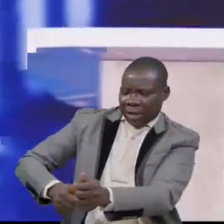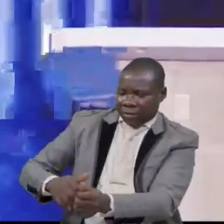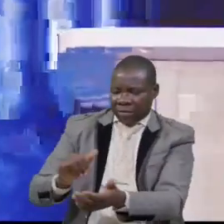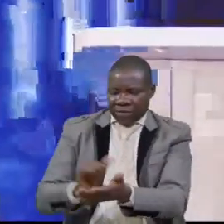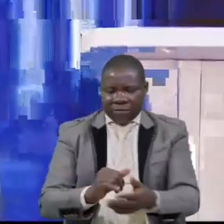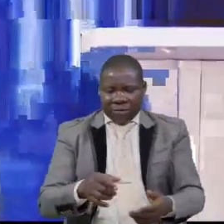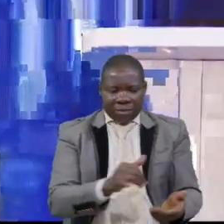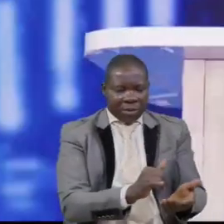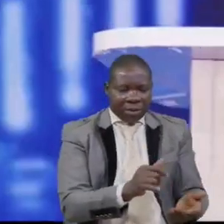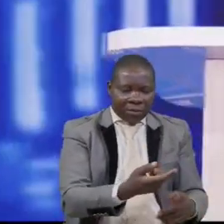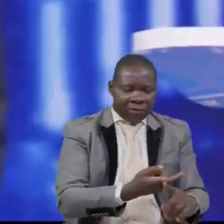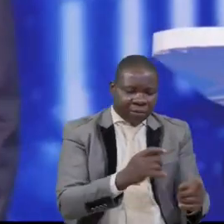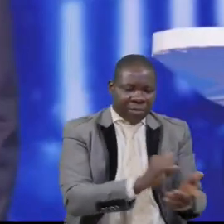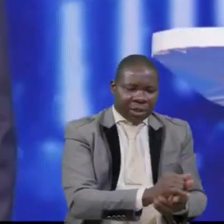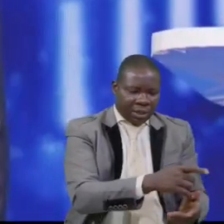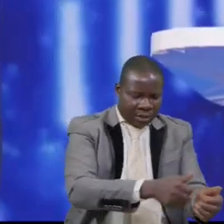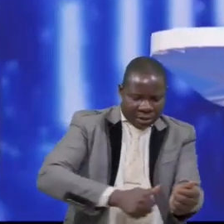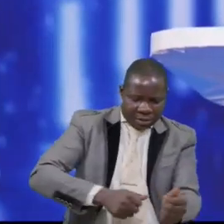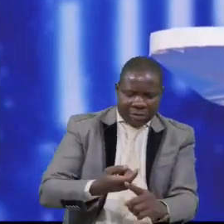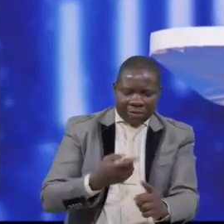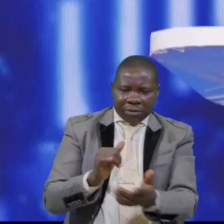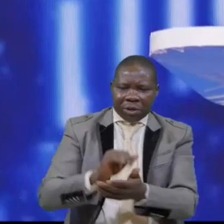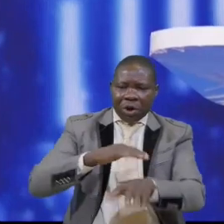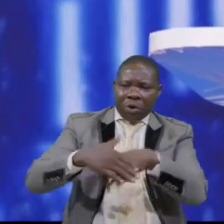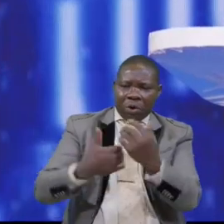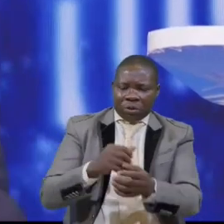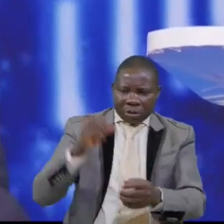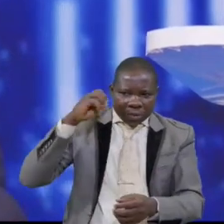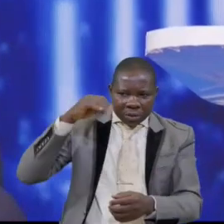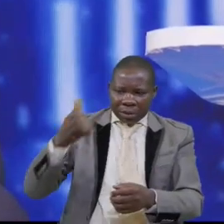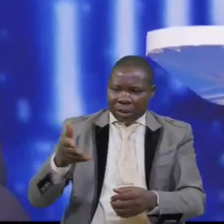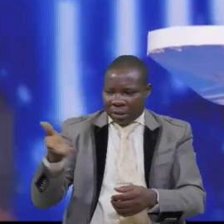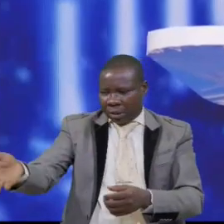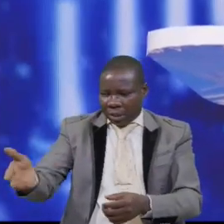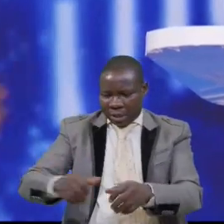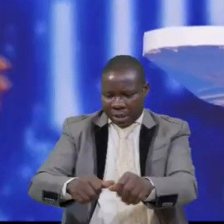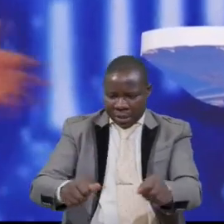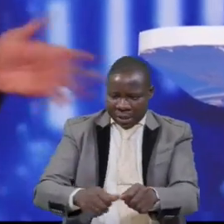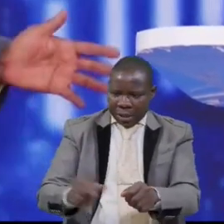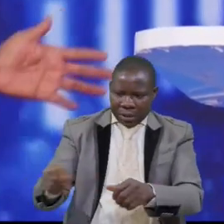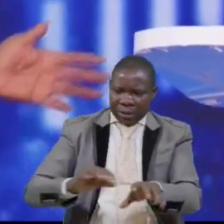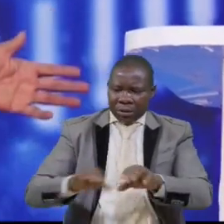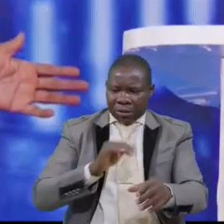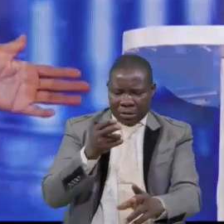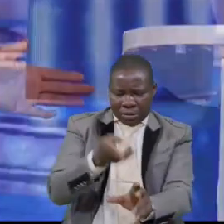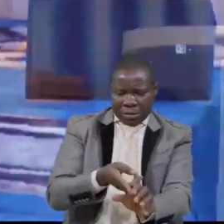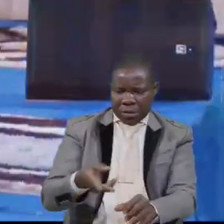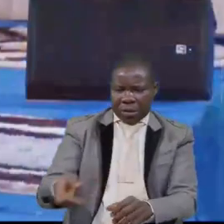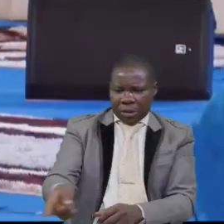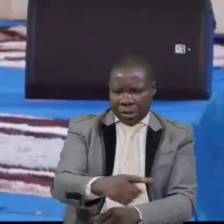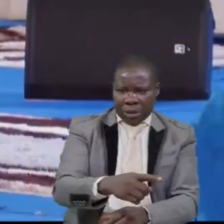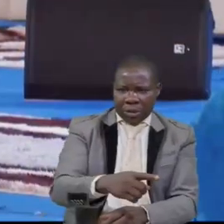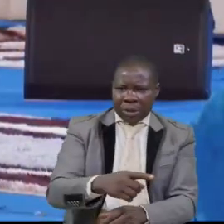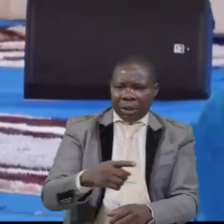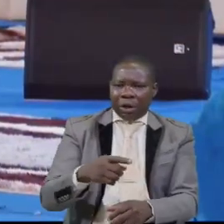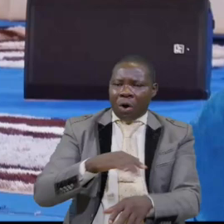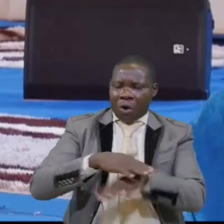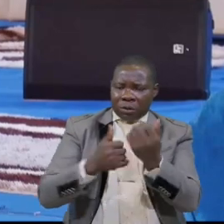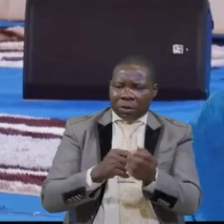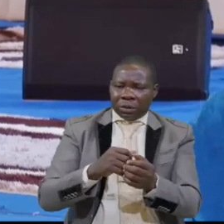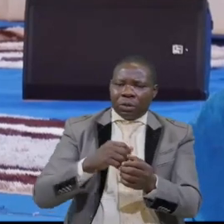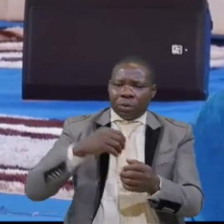cela oui tous les magiciens étaient autour de lui il ne s'impliquaient pas dans leur magie et les astrologues étaient là